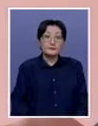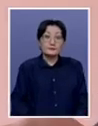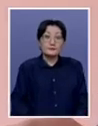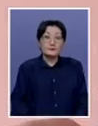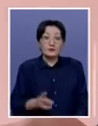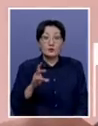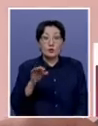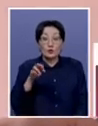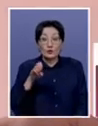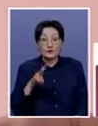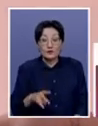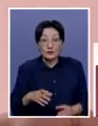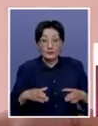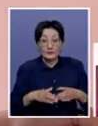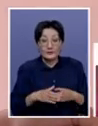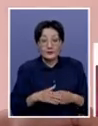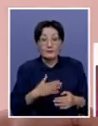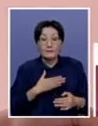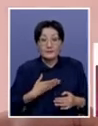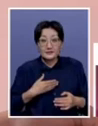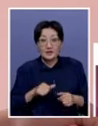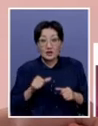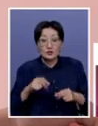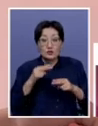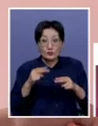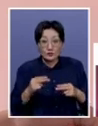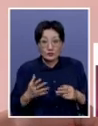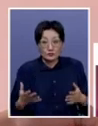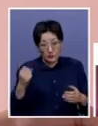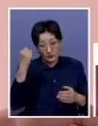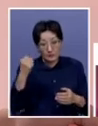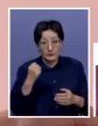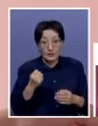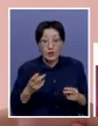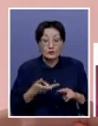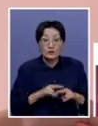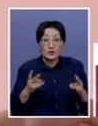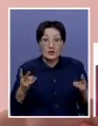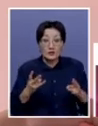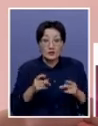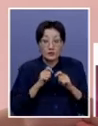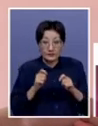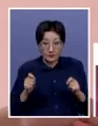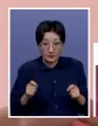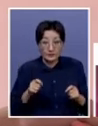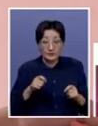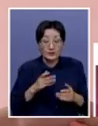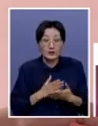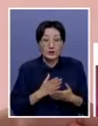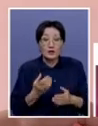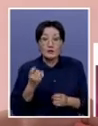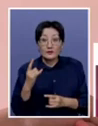Нұр Отан партиясынан бізге ерекше көңіл аударғандарына рахмет. Өте қажетті сыйлықтар сыйлап жатыр.